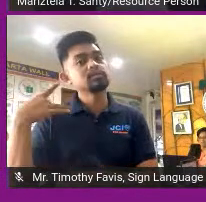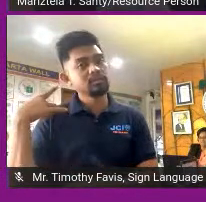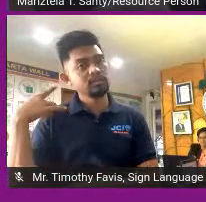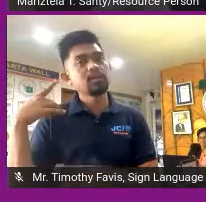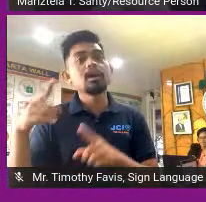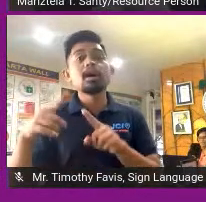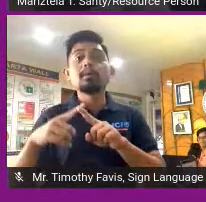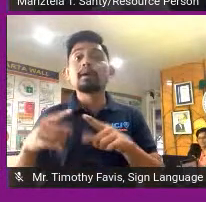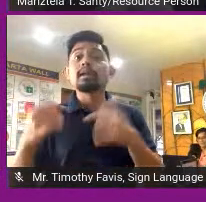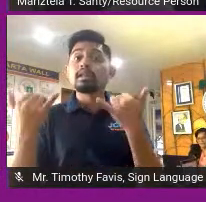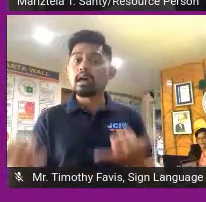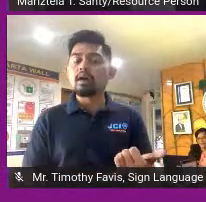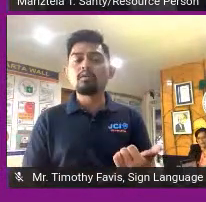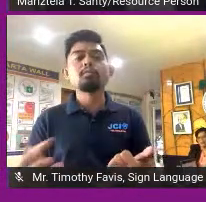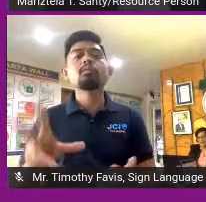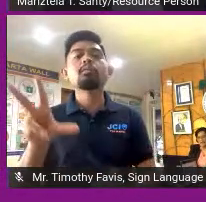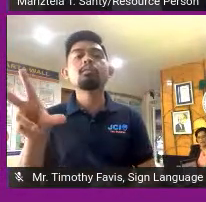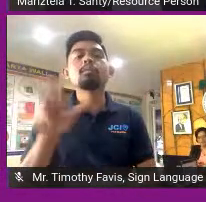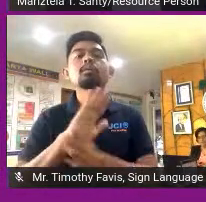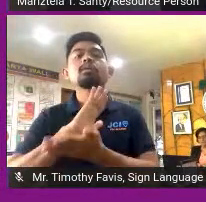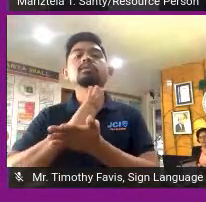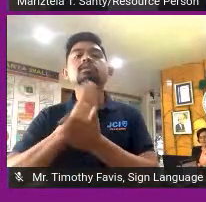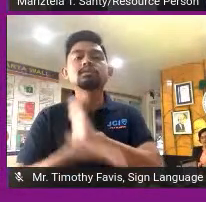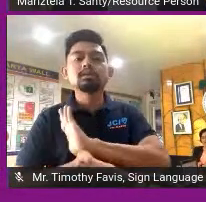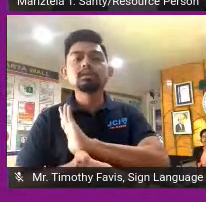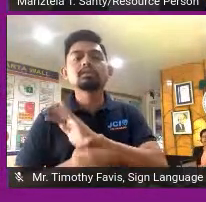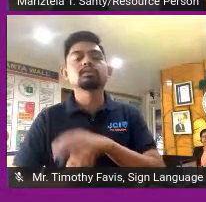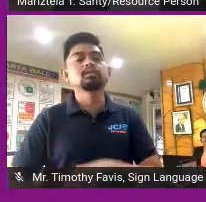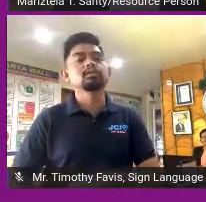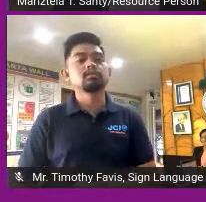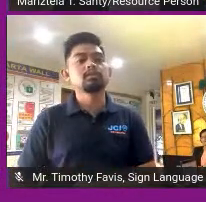yan. Hindi na yan inaano kasi